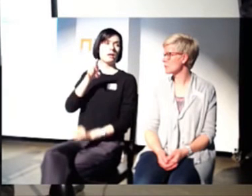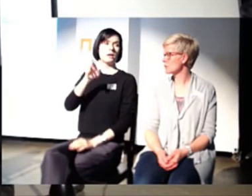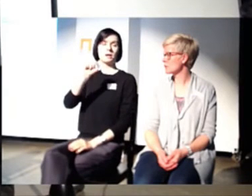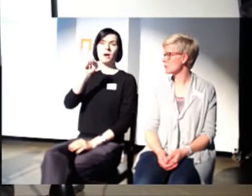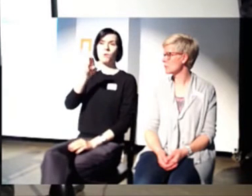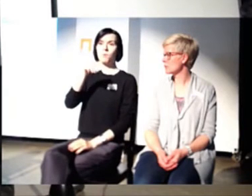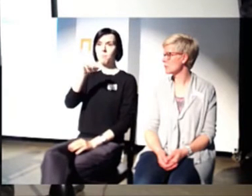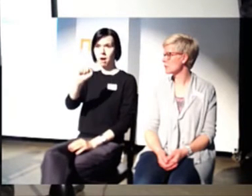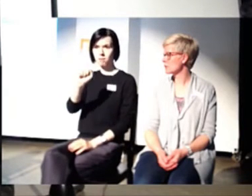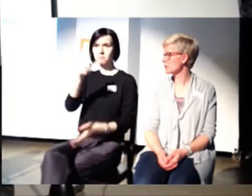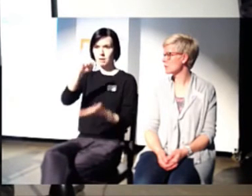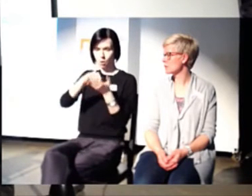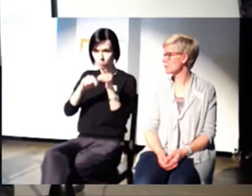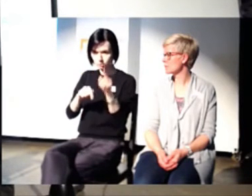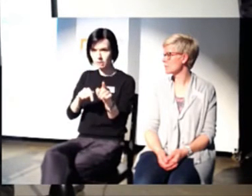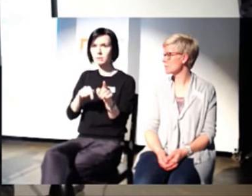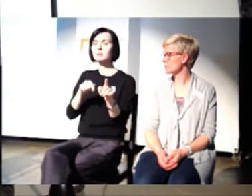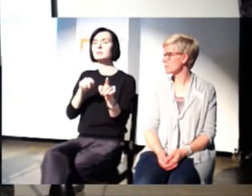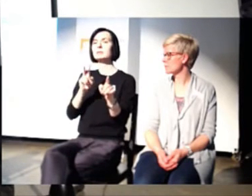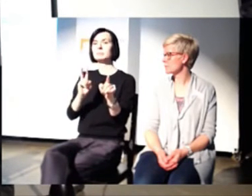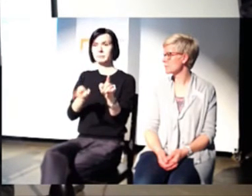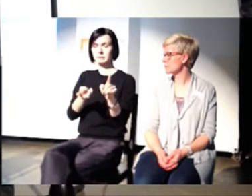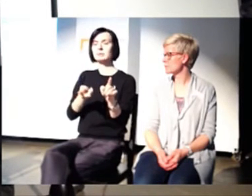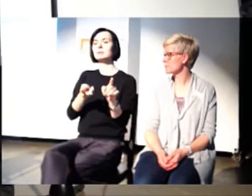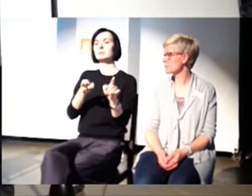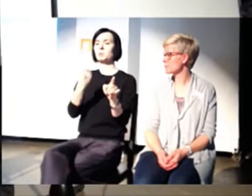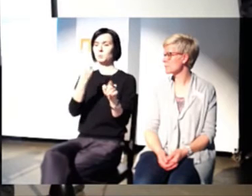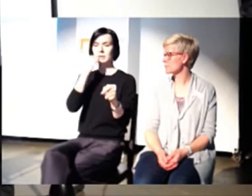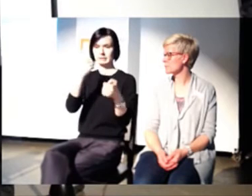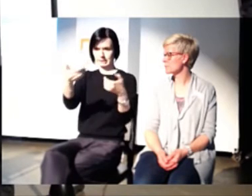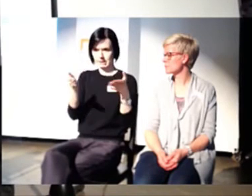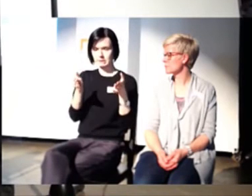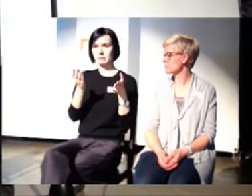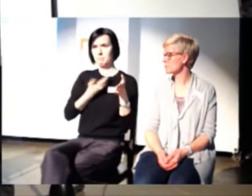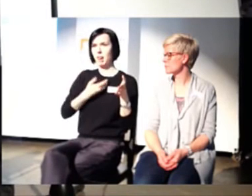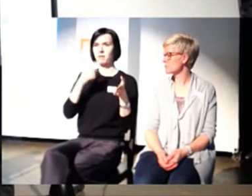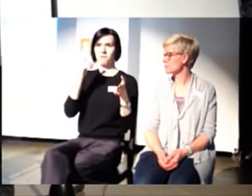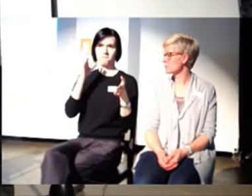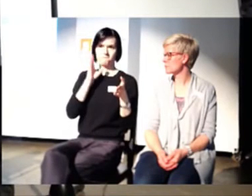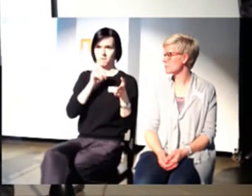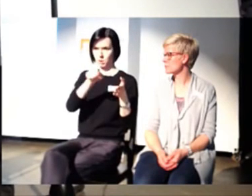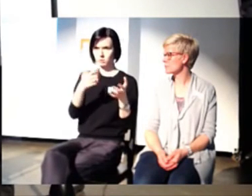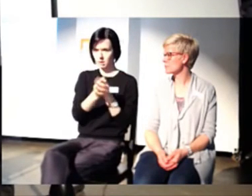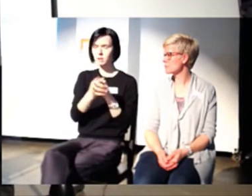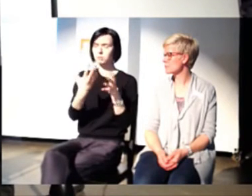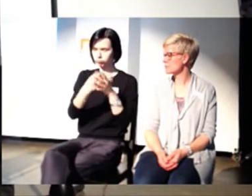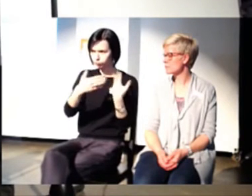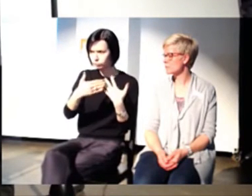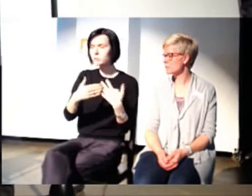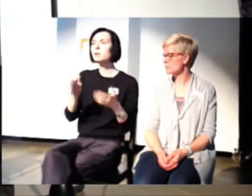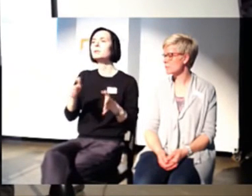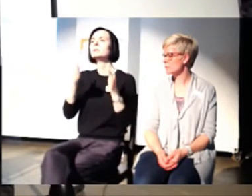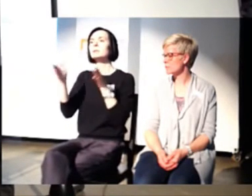jolla on hyvin ansiokkaita projekteja sillä saralla. Sitten mainitsin jo